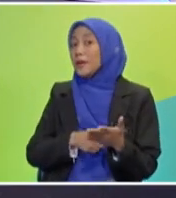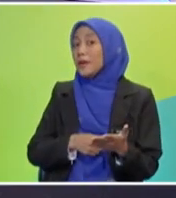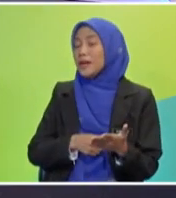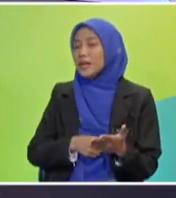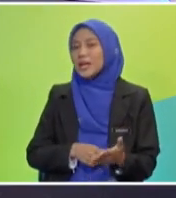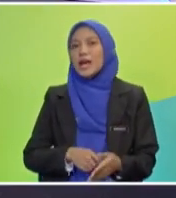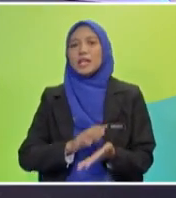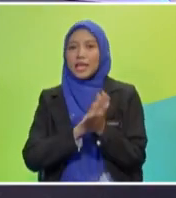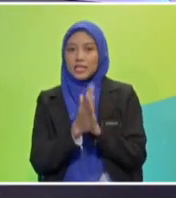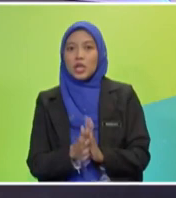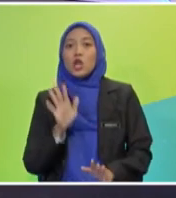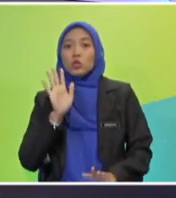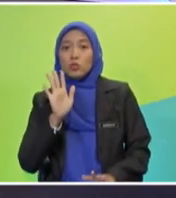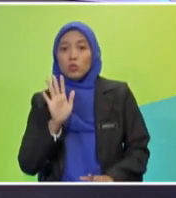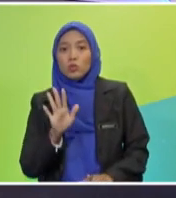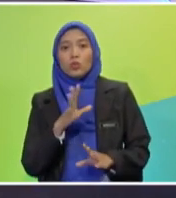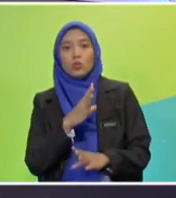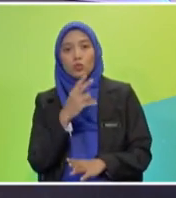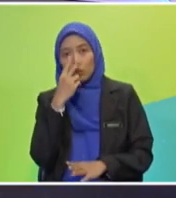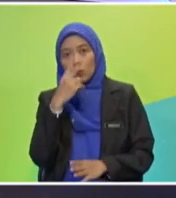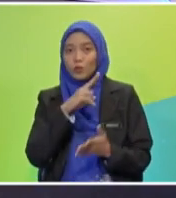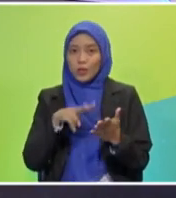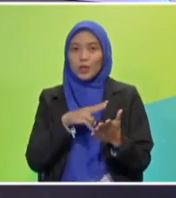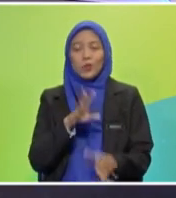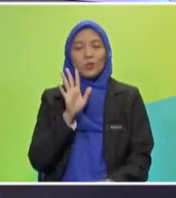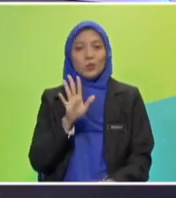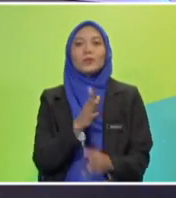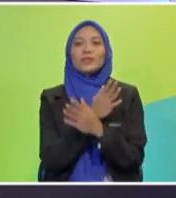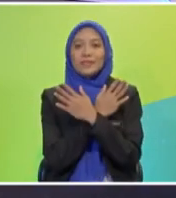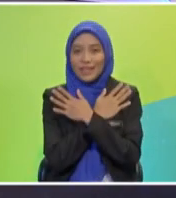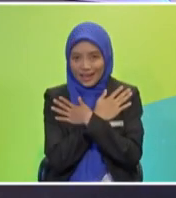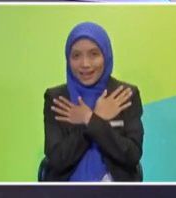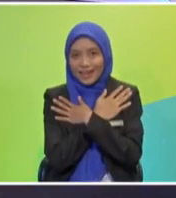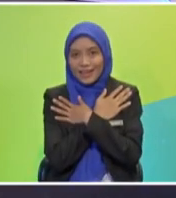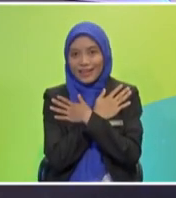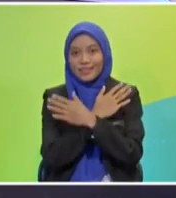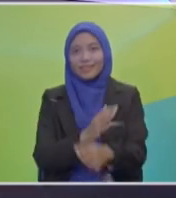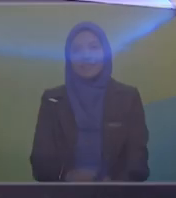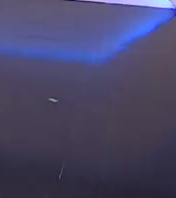teruskan setia menonton tahap 1 di Didik TV KPM. Kita berhenti berehat seketika. Jangan ke mana-mana.